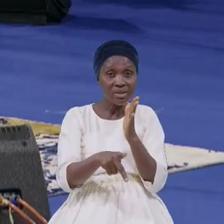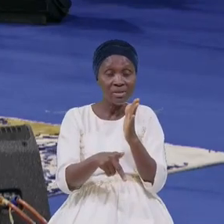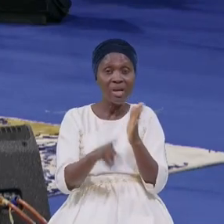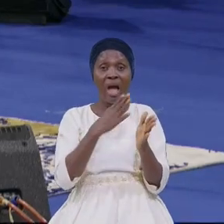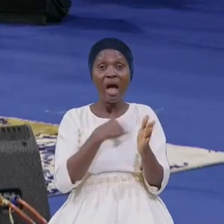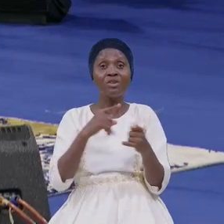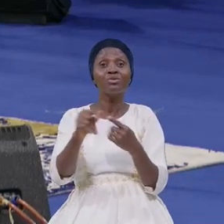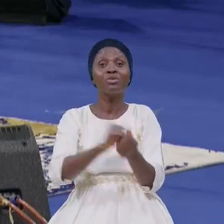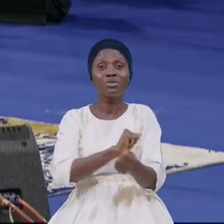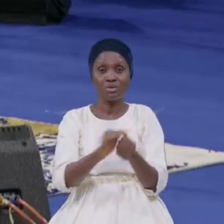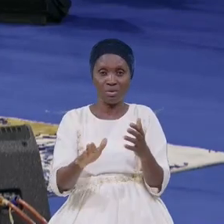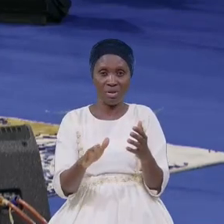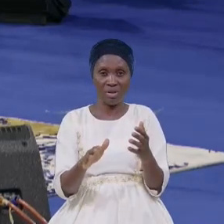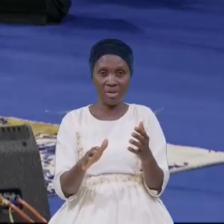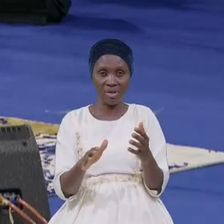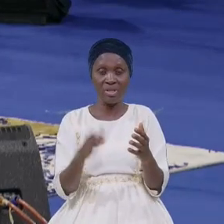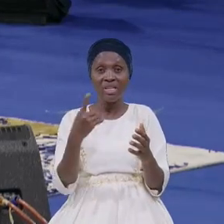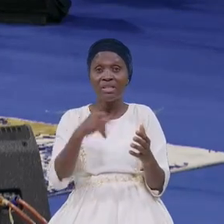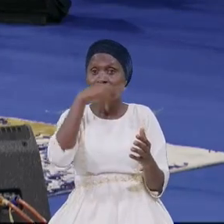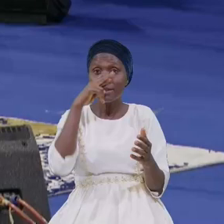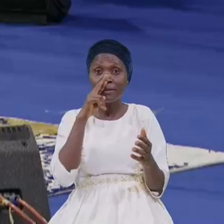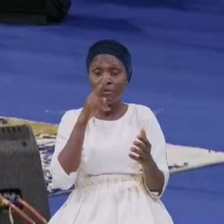égorger, détruire.